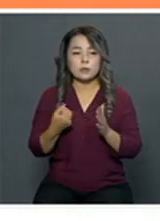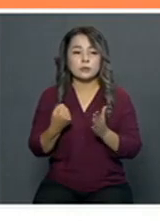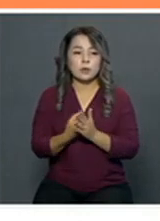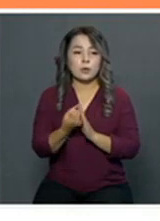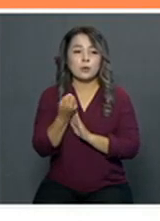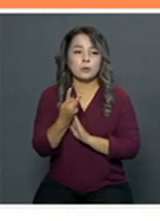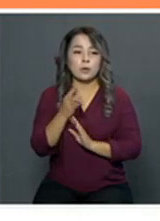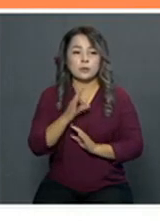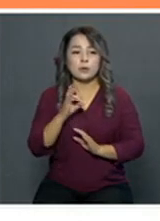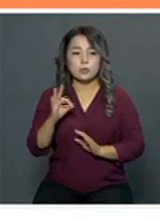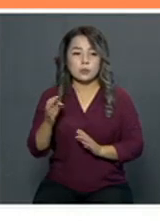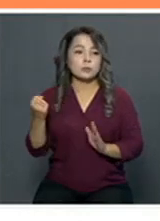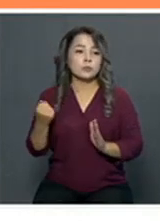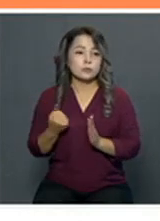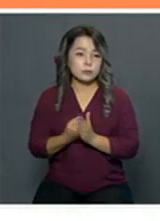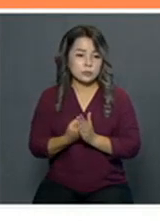12:00-ге дейін ғана